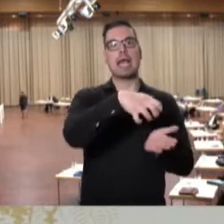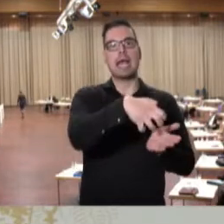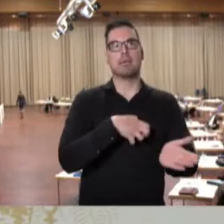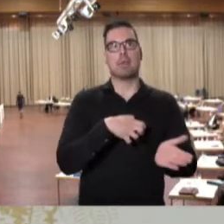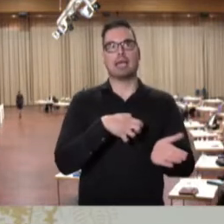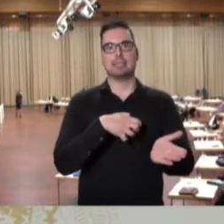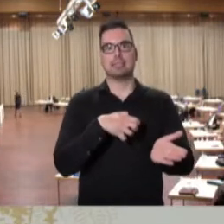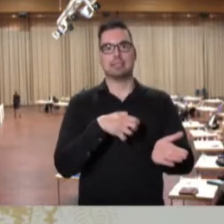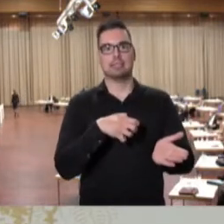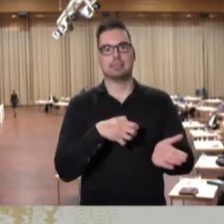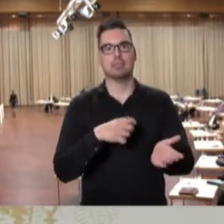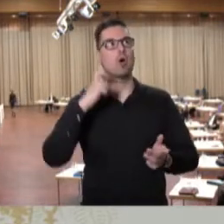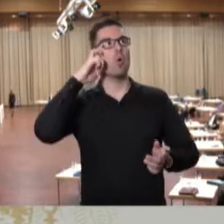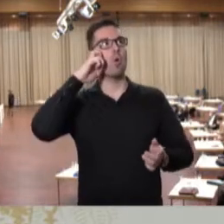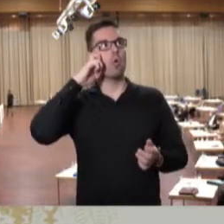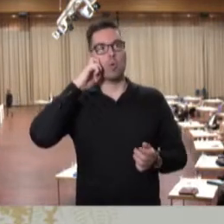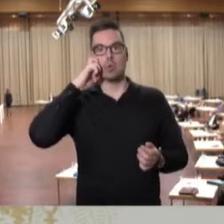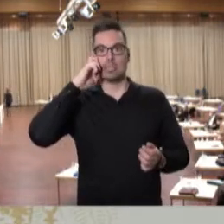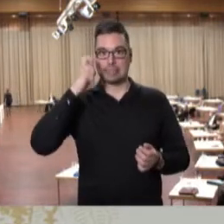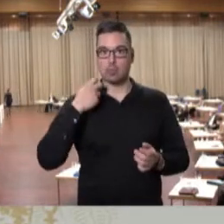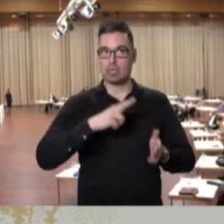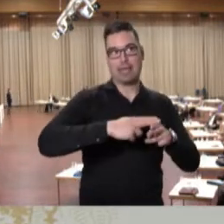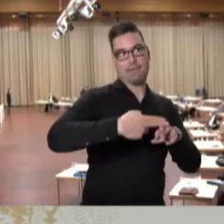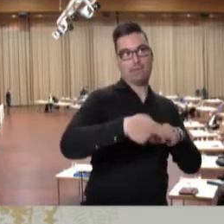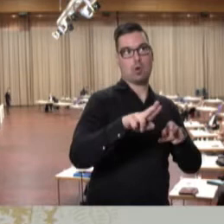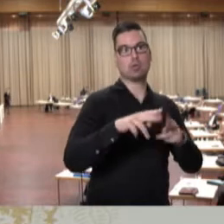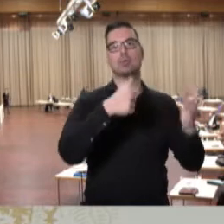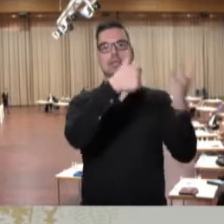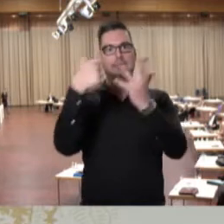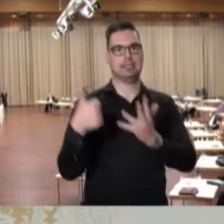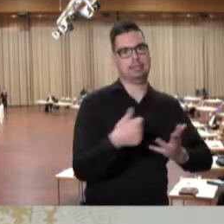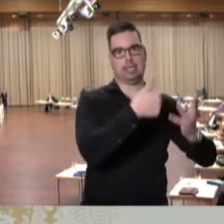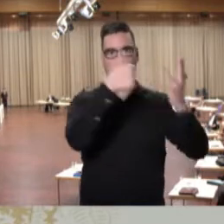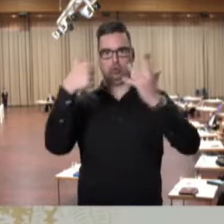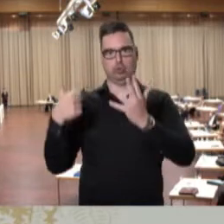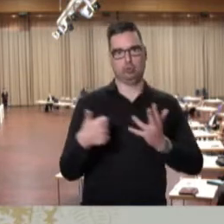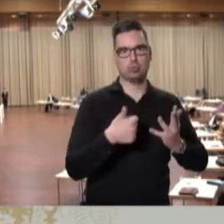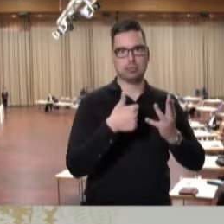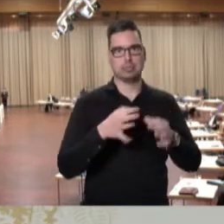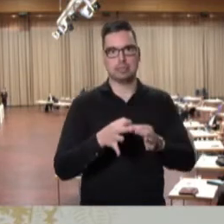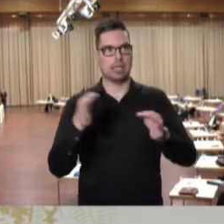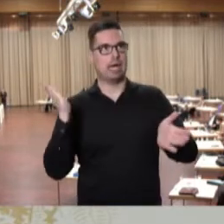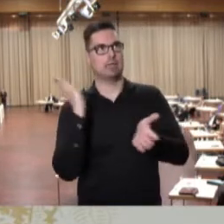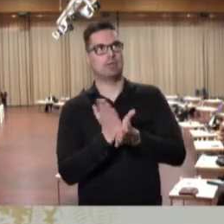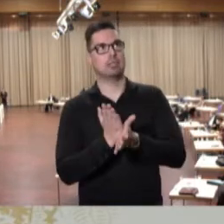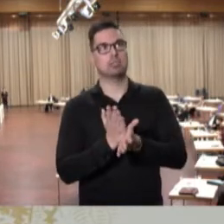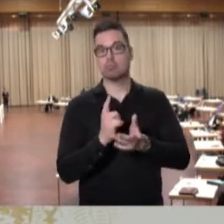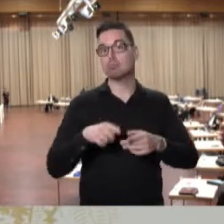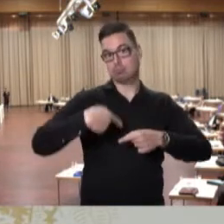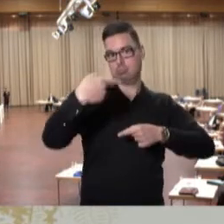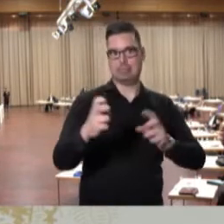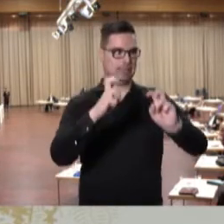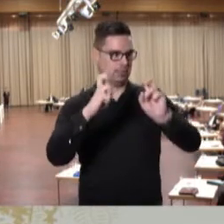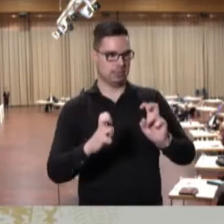nehmen den antrag zur ford saarlouis von der tagesordnung weil wir nur sechs stunden tagen dürfen auf der folgenden sondersitzung wurde dann